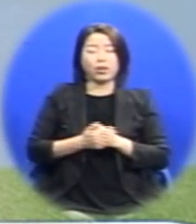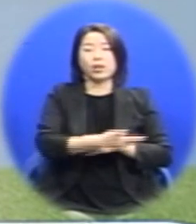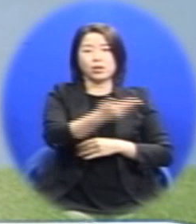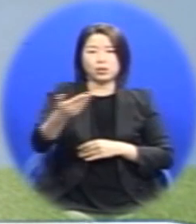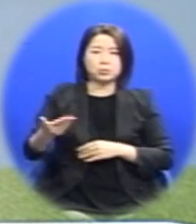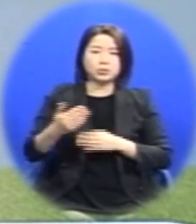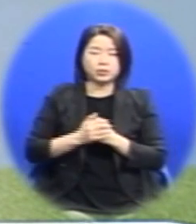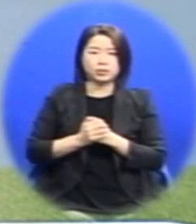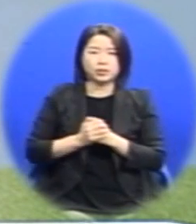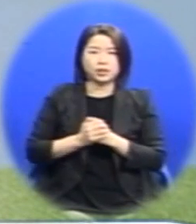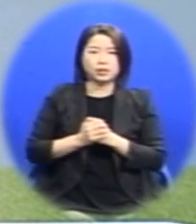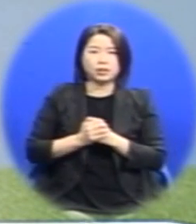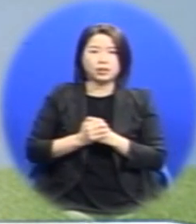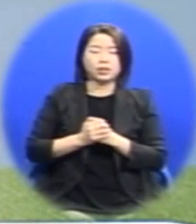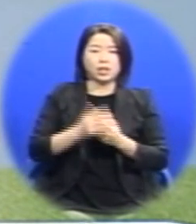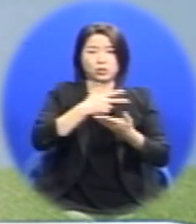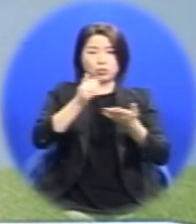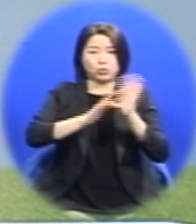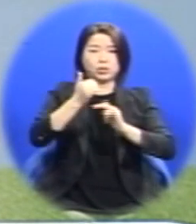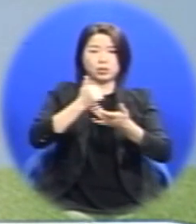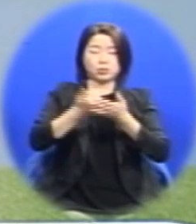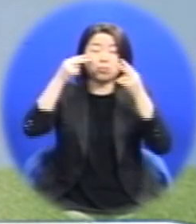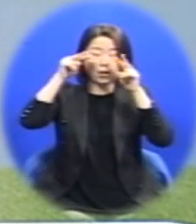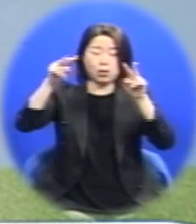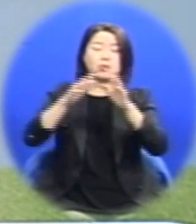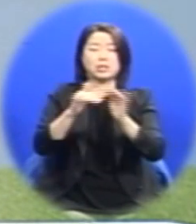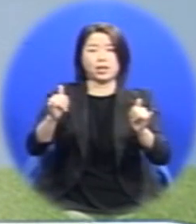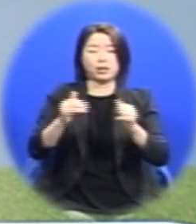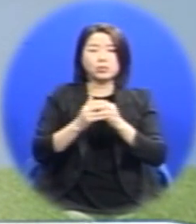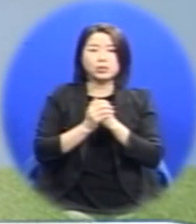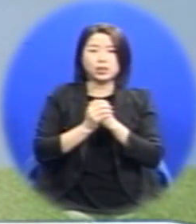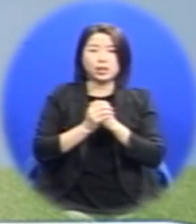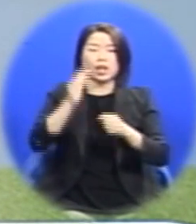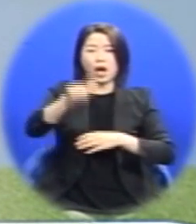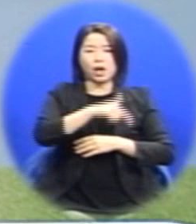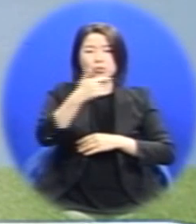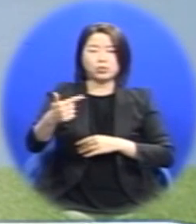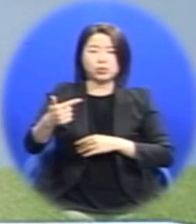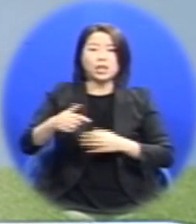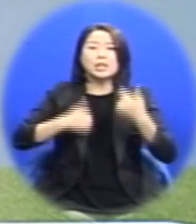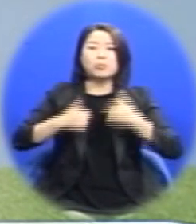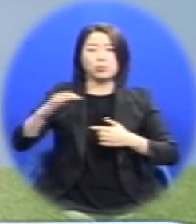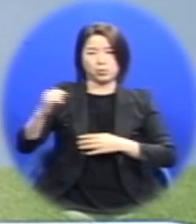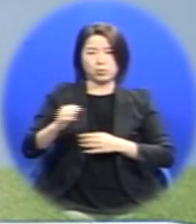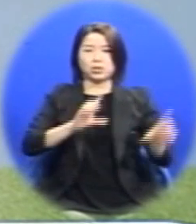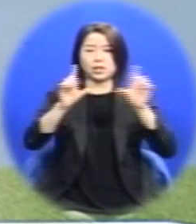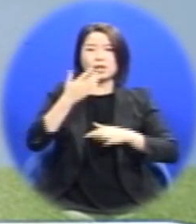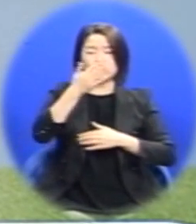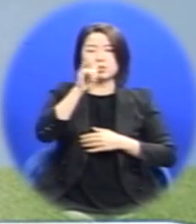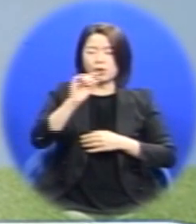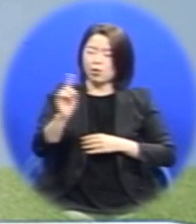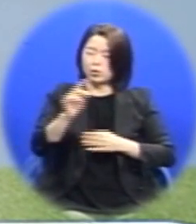여러분, 주 예수님을 바라보는 사람은 하루를 기쁨으로 살 수 있어요.